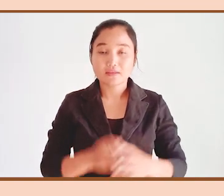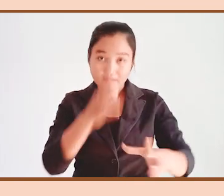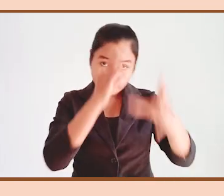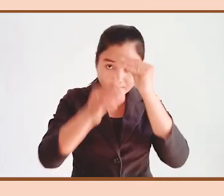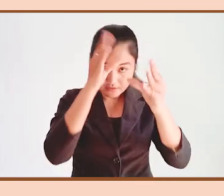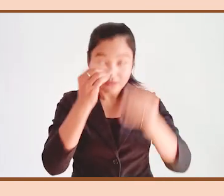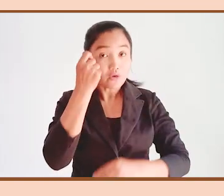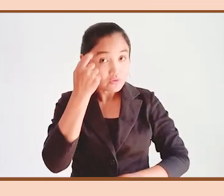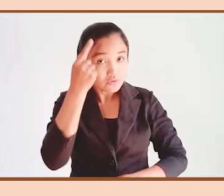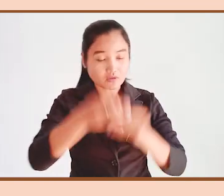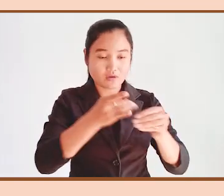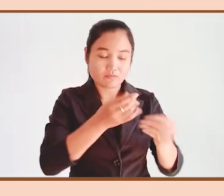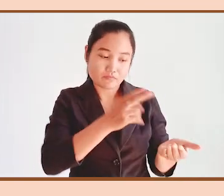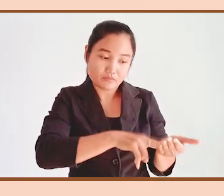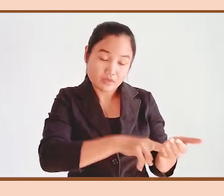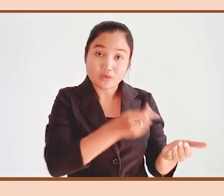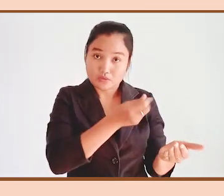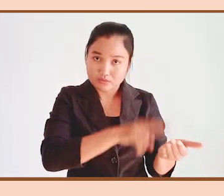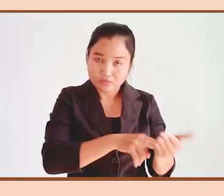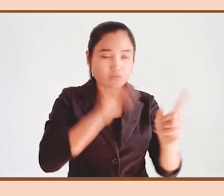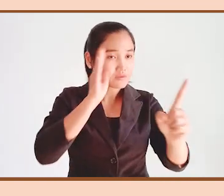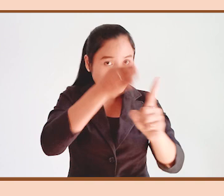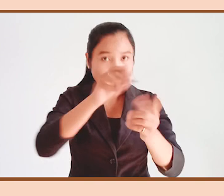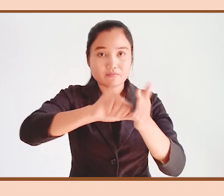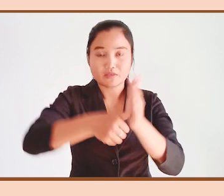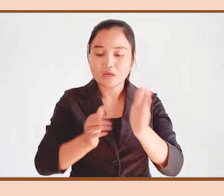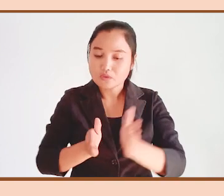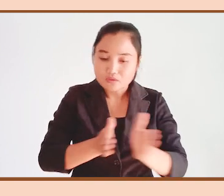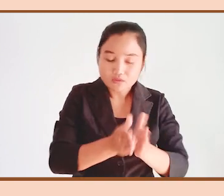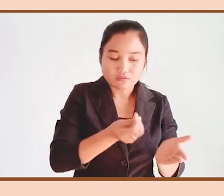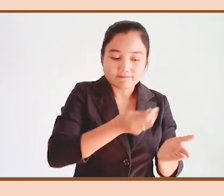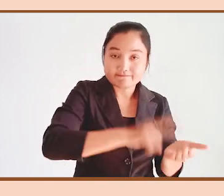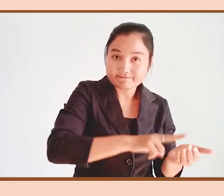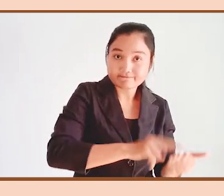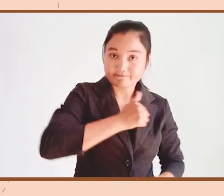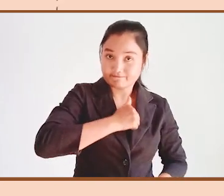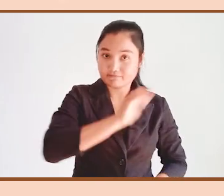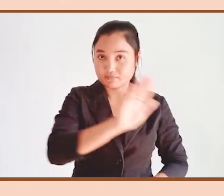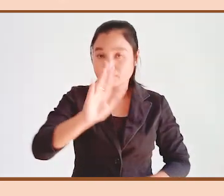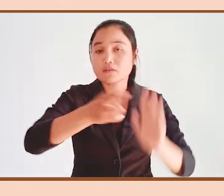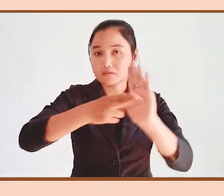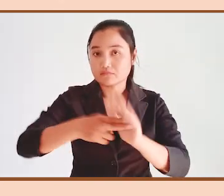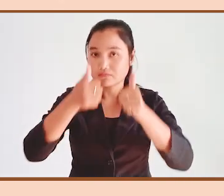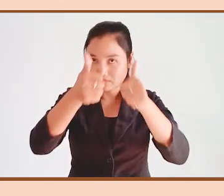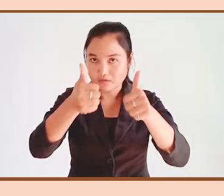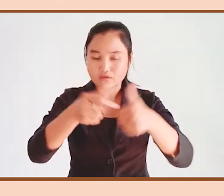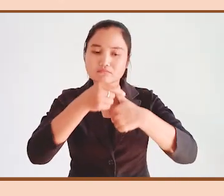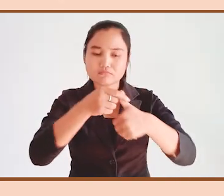ចំណេះដឹងហិរញ្ញវត្ថុសំដៅលើការអនុវត្តការចាត់ចែងលុយផ្ទាល់ខ្លួនឲ្យមានប្រសិទ្ធភាពវាមានដូចជាការធ្វើ